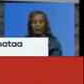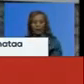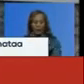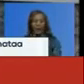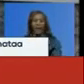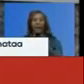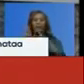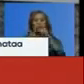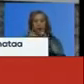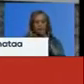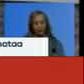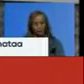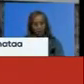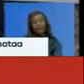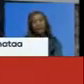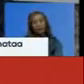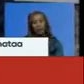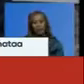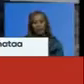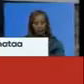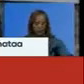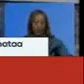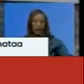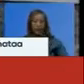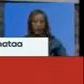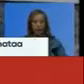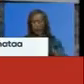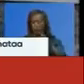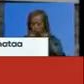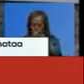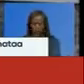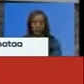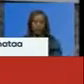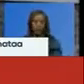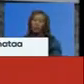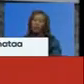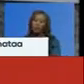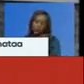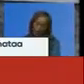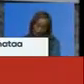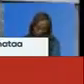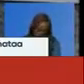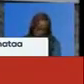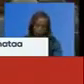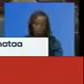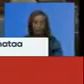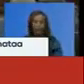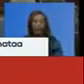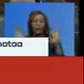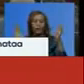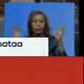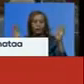ይህንን ንግግር ለማድረግ ስለበቃው የተሰማኝን ልዩ ክብር ለመግለጽ እወዳለሁ።